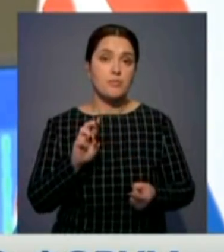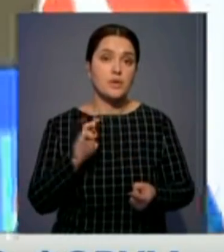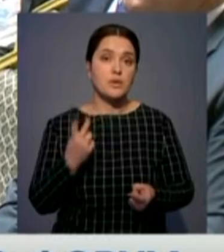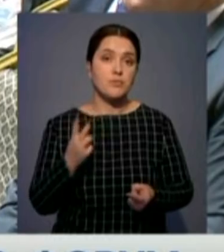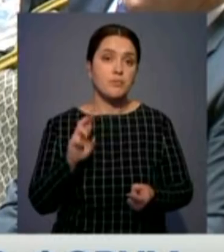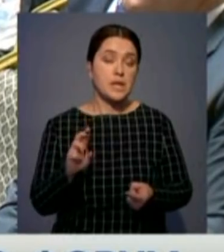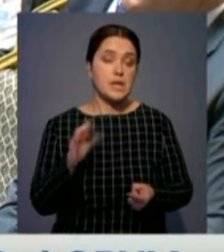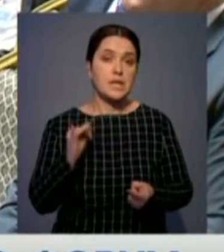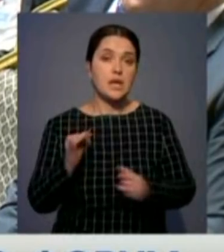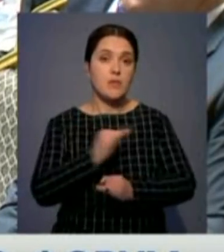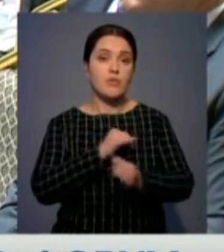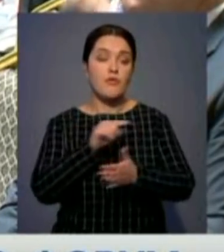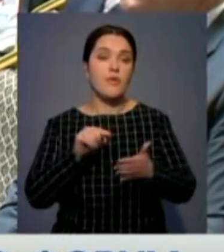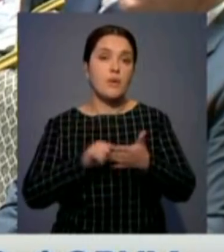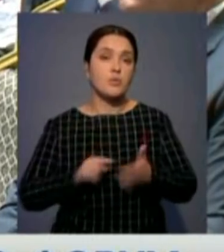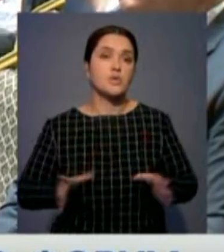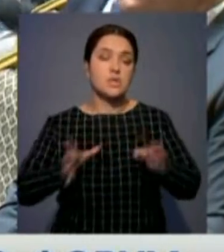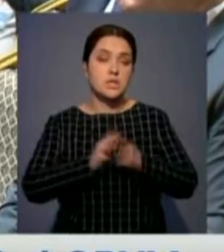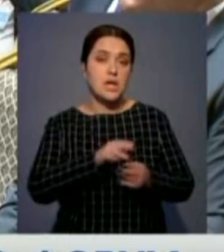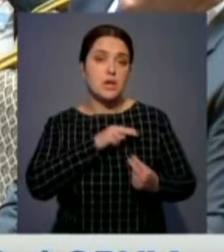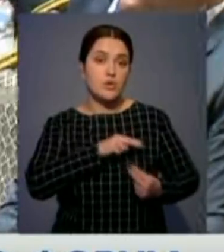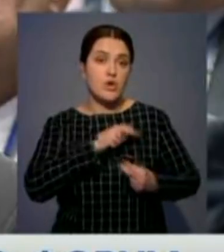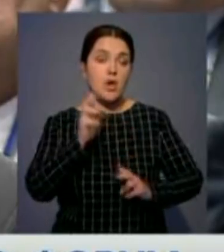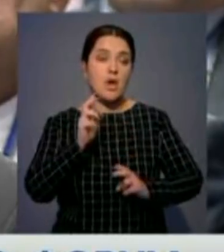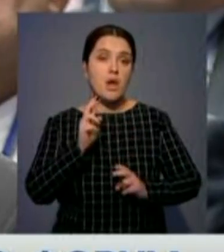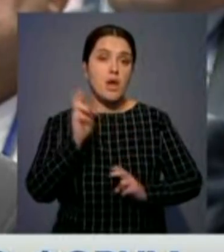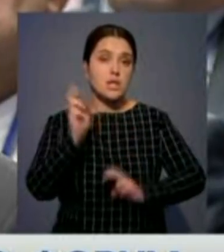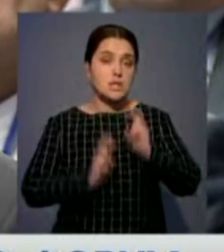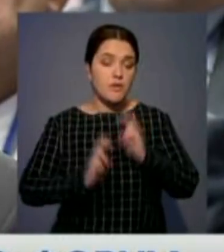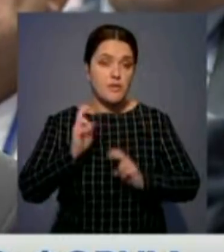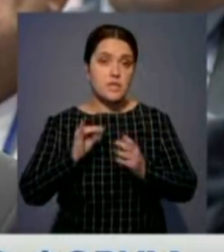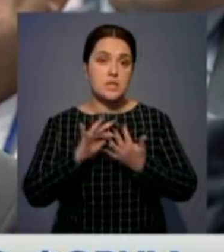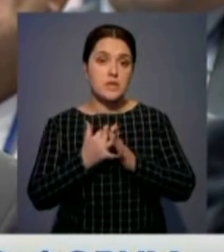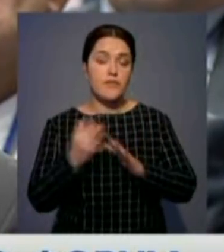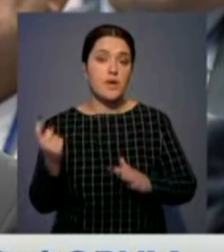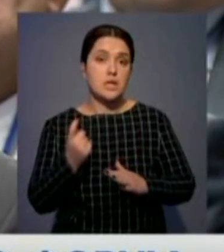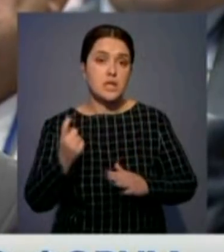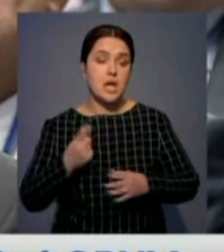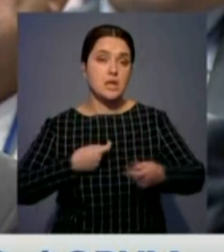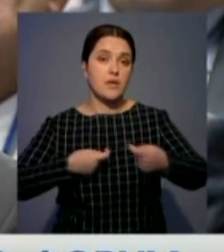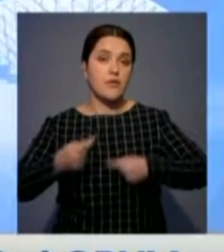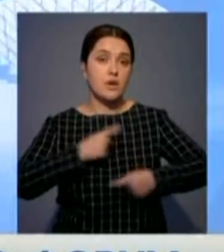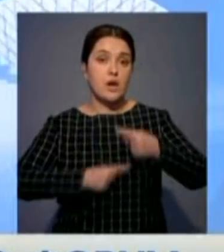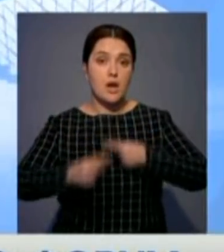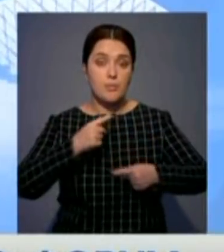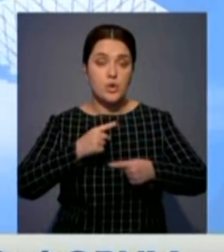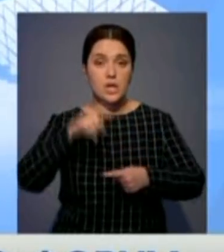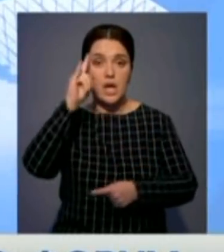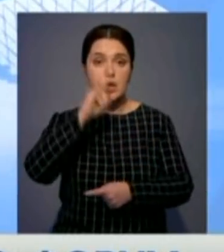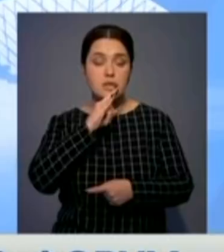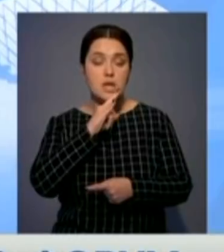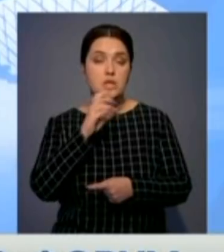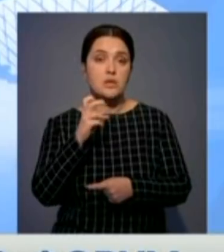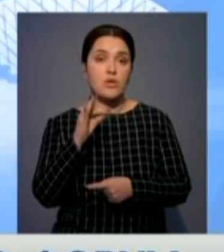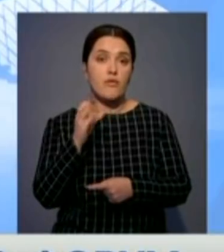формате B2B, обсудили вопросы сотрудничества в сферах промышленности и сельского хозяйства. К слову, товарооборот между двумя странами